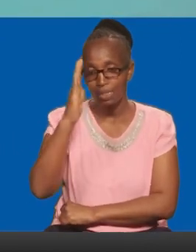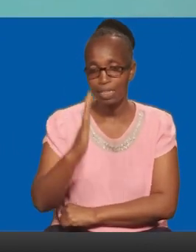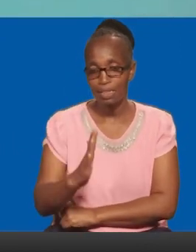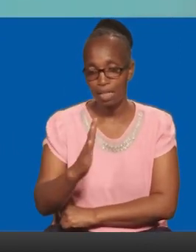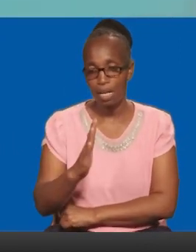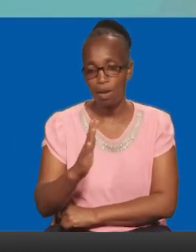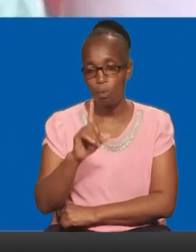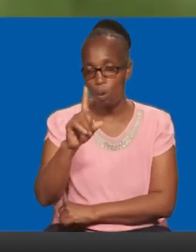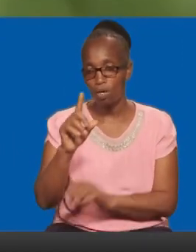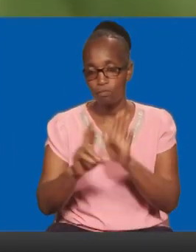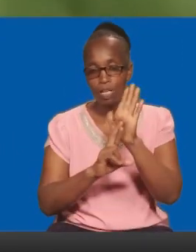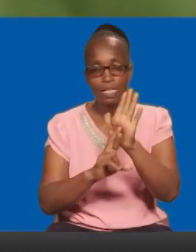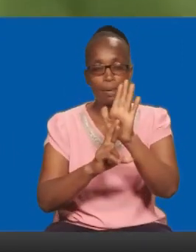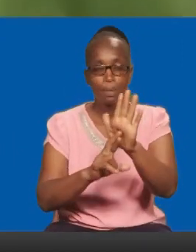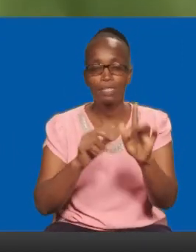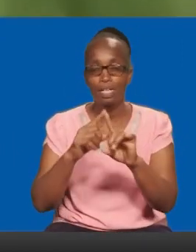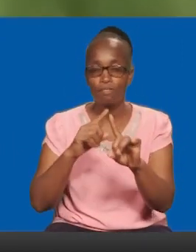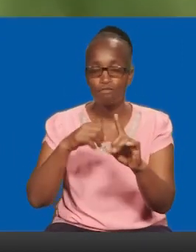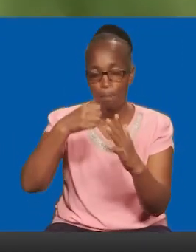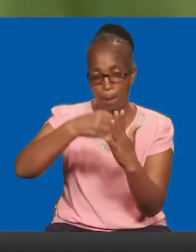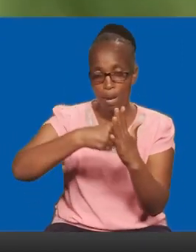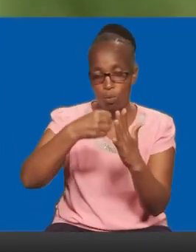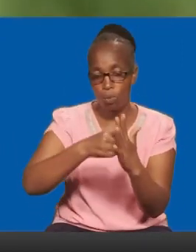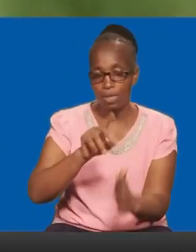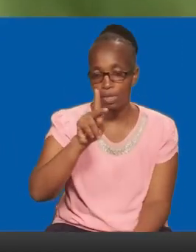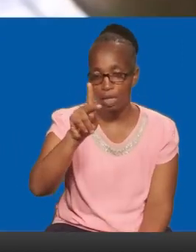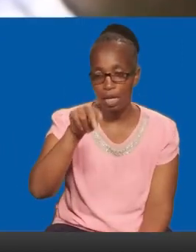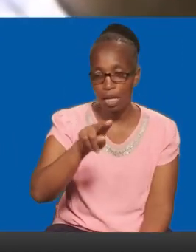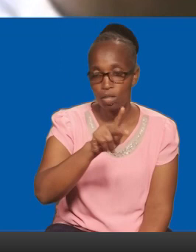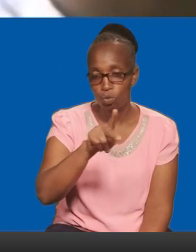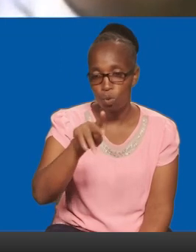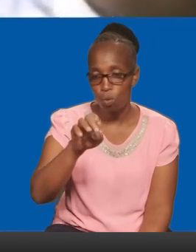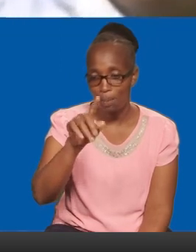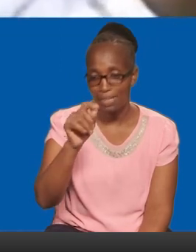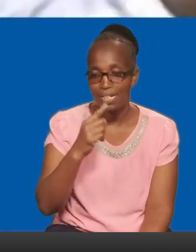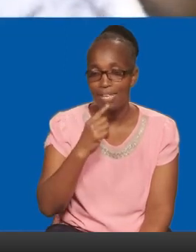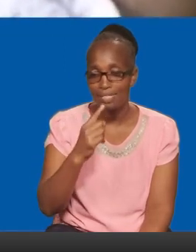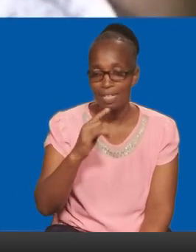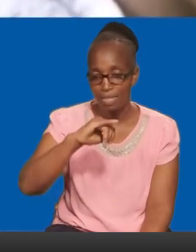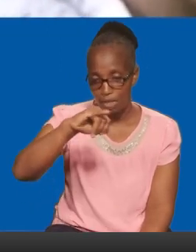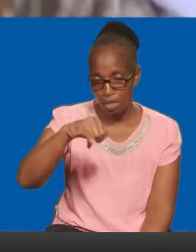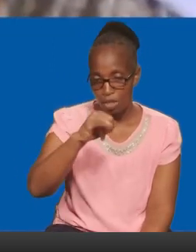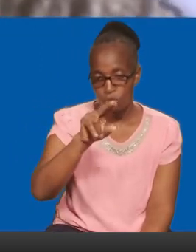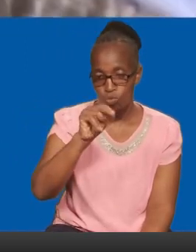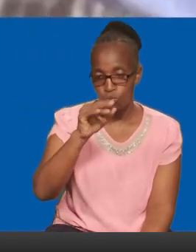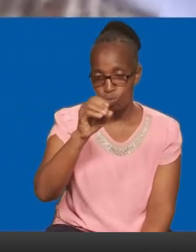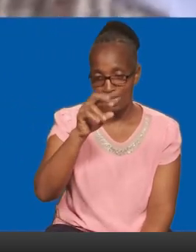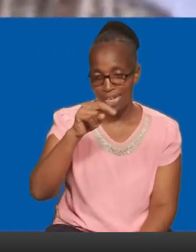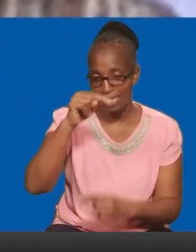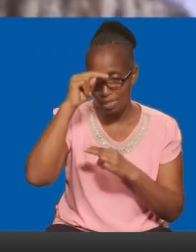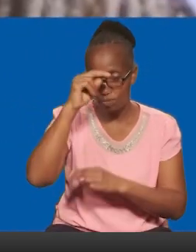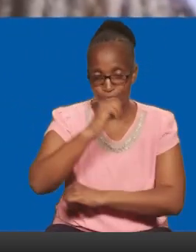Katika kaunti ya Makueni, katibu wa KUPPET katika eneo hilo, Justus Kimeu, anasema walimu wa sekondari